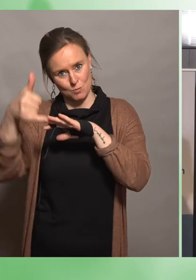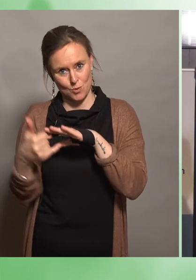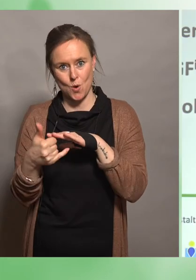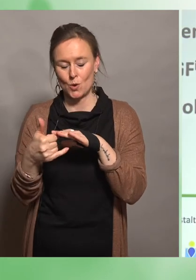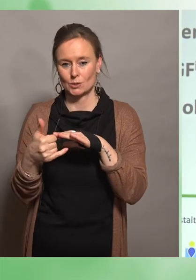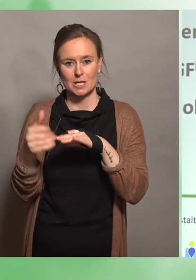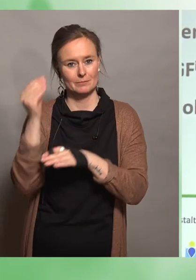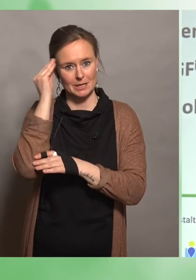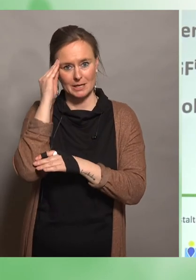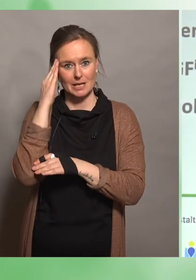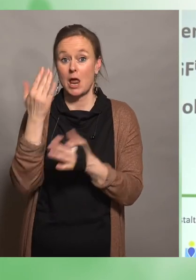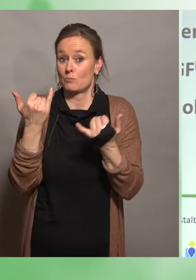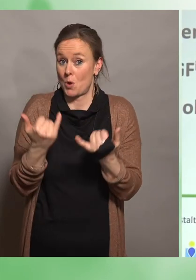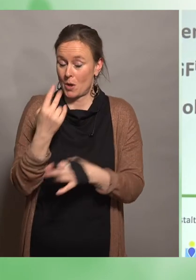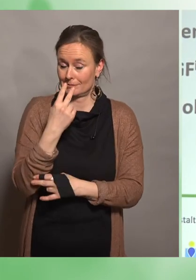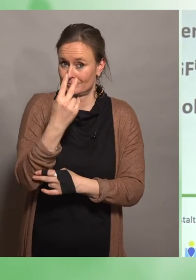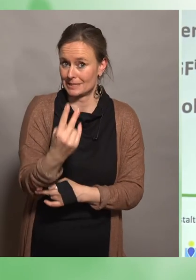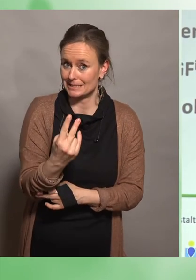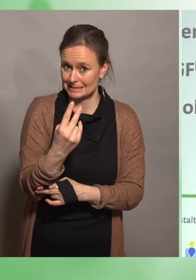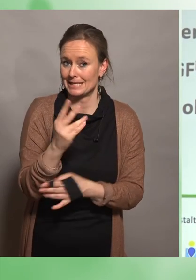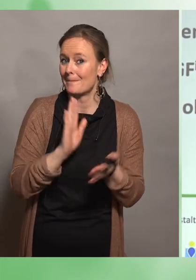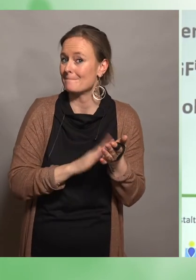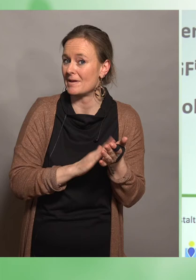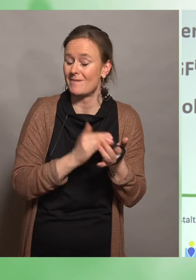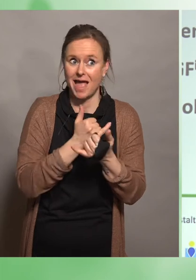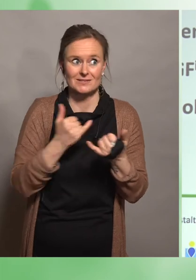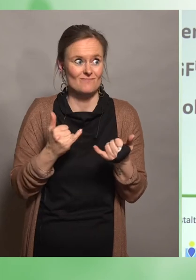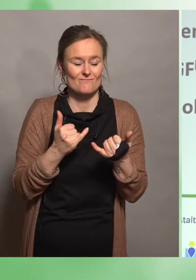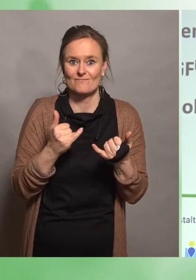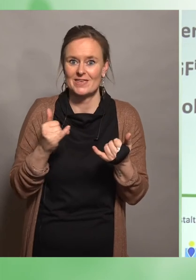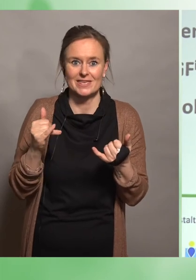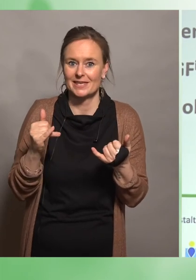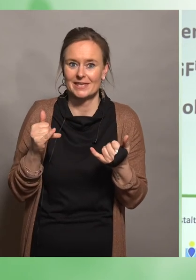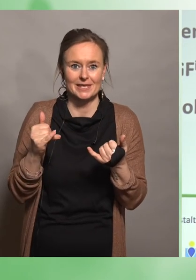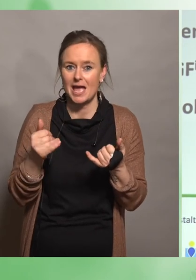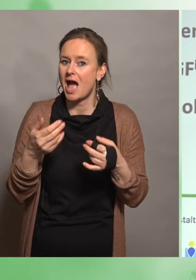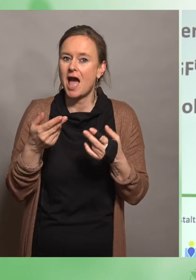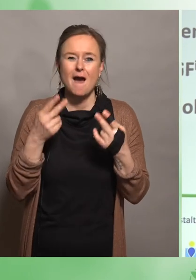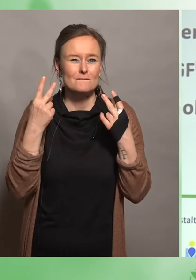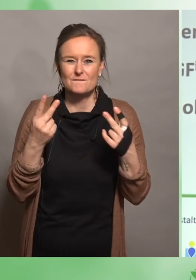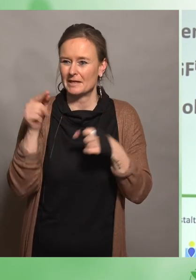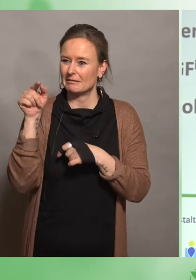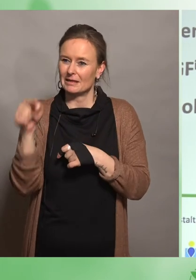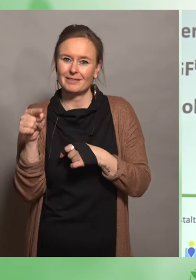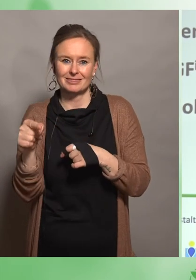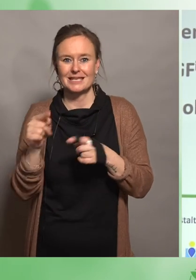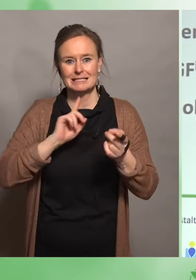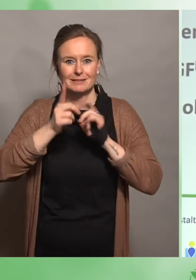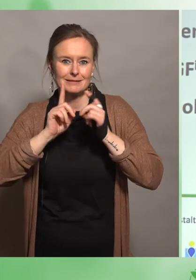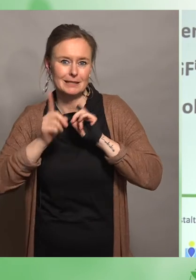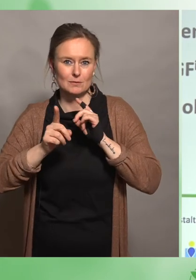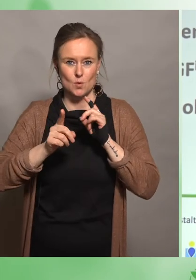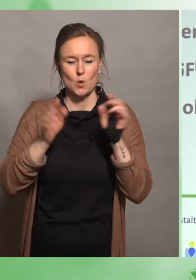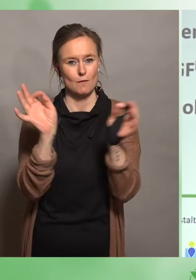heute den Beweis gesehen haben, wie großartig diese Unternehmensdialoge funktionieren, wie sehr sie Motivation